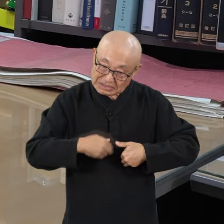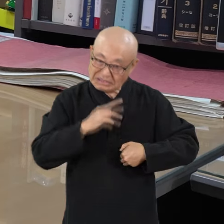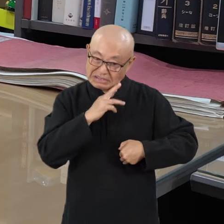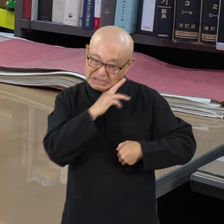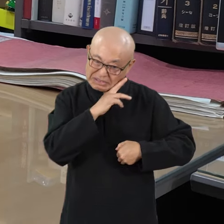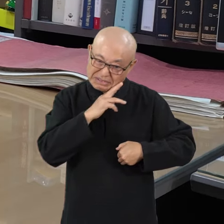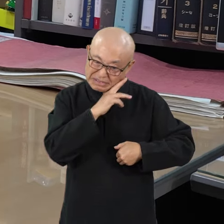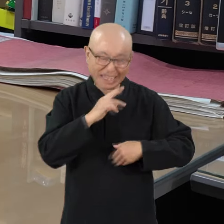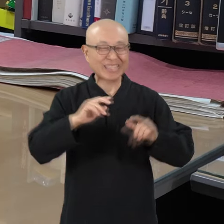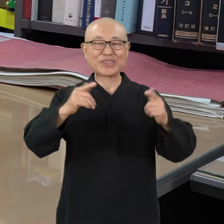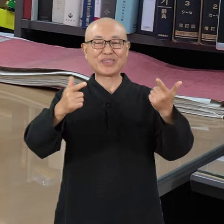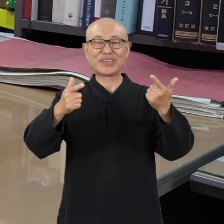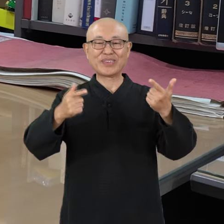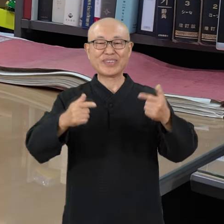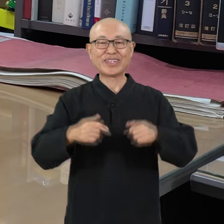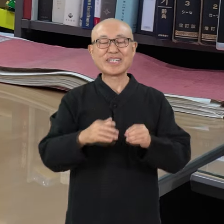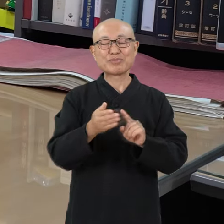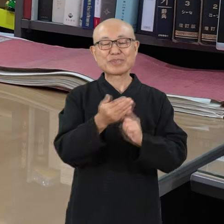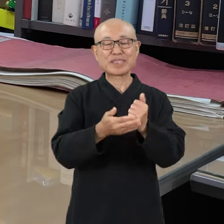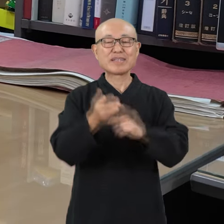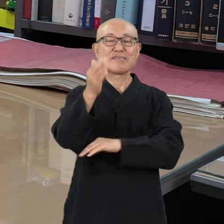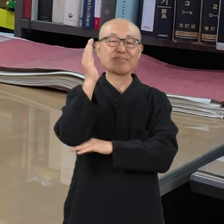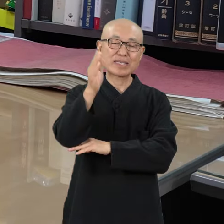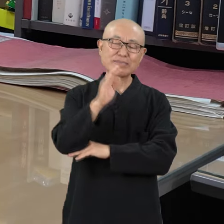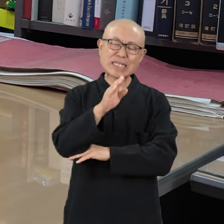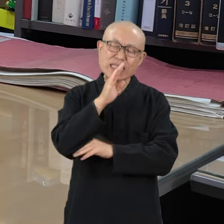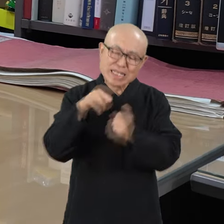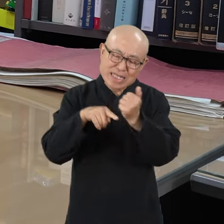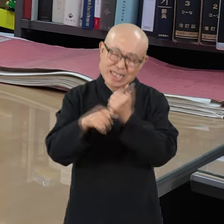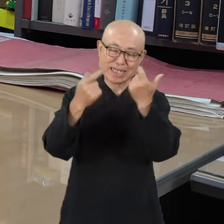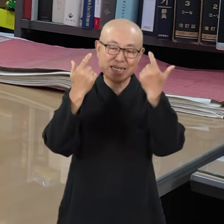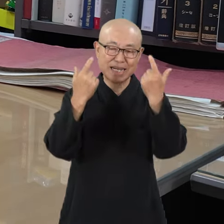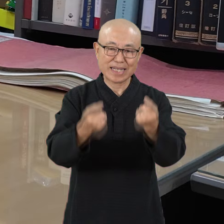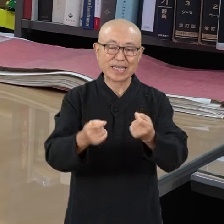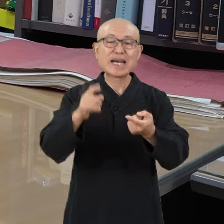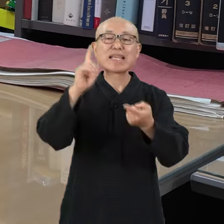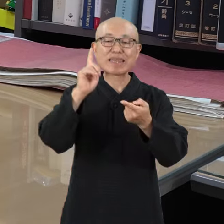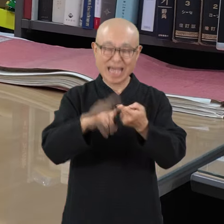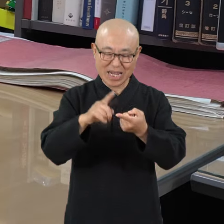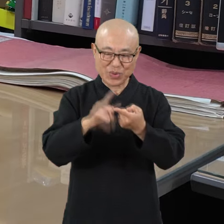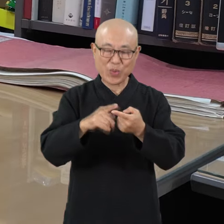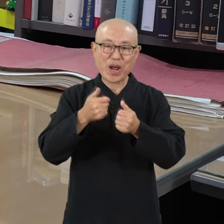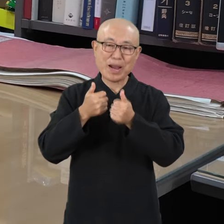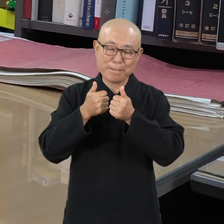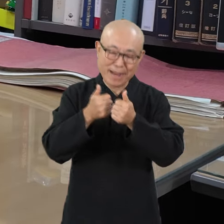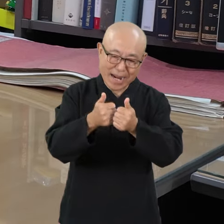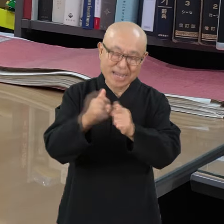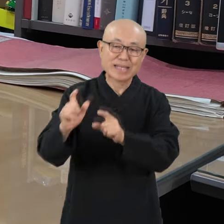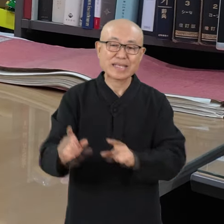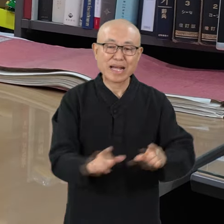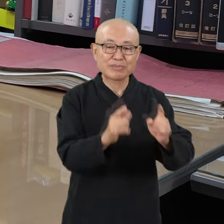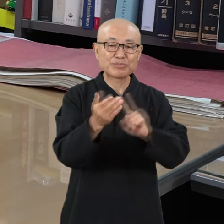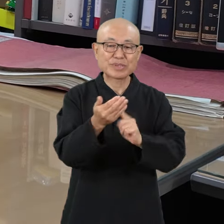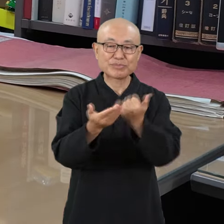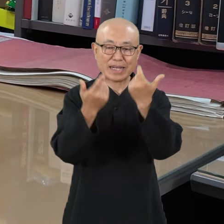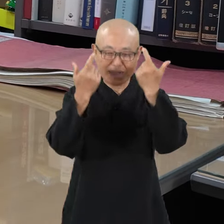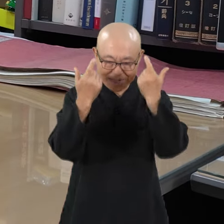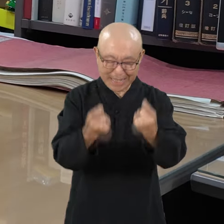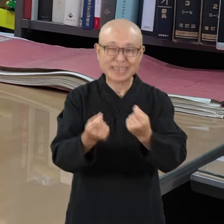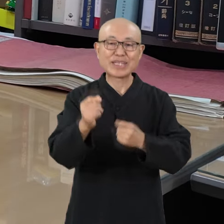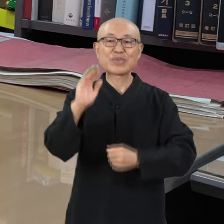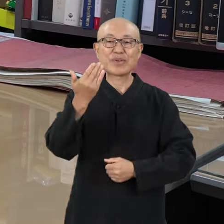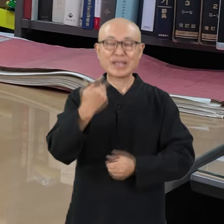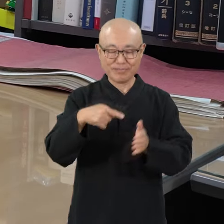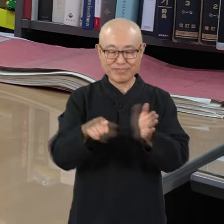이런 것이 아니라 아 부처님 말씀은 진리다. 참 그대로 살면 우리는 부처님이 되겠다. 이런 청정한